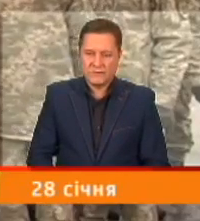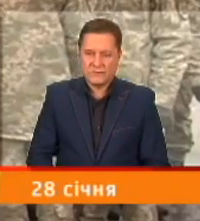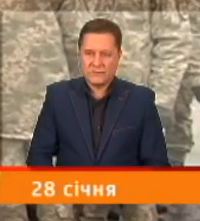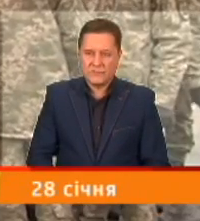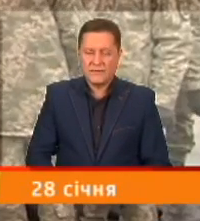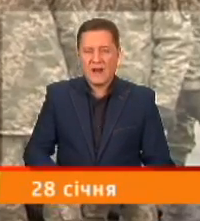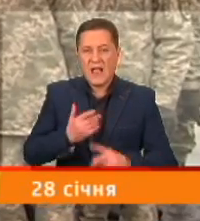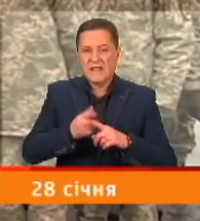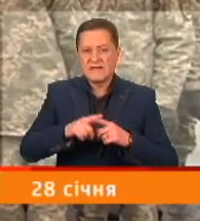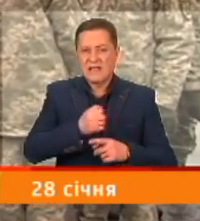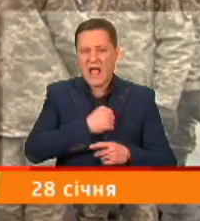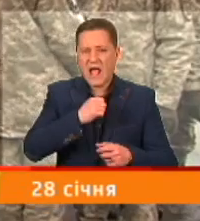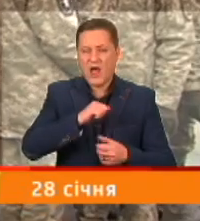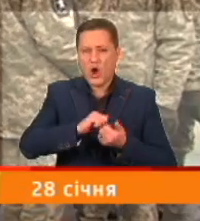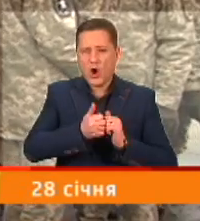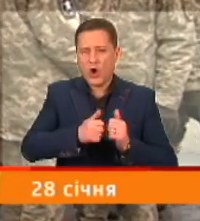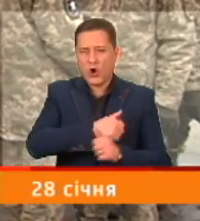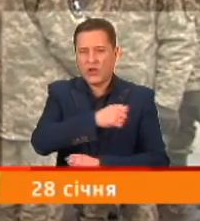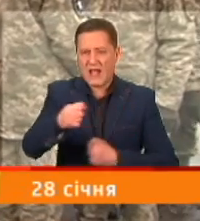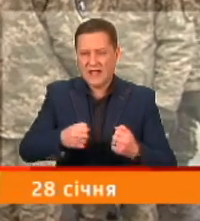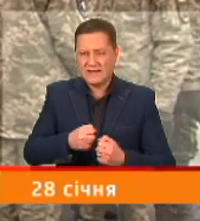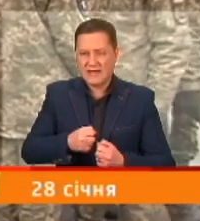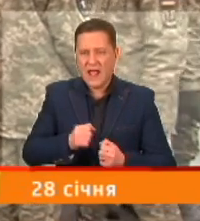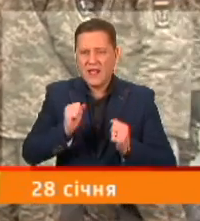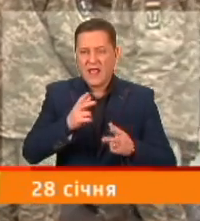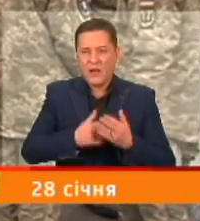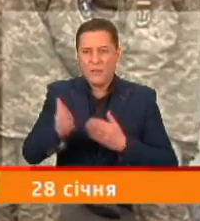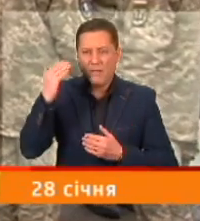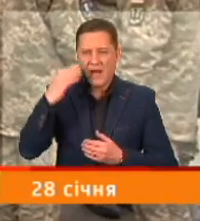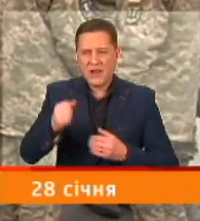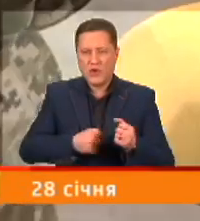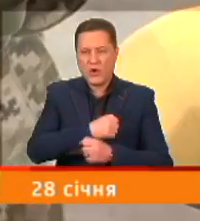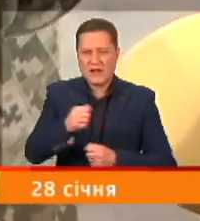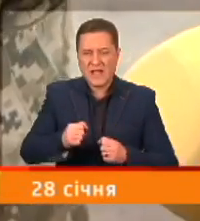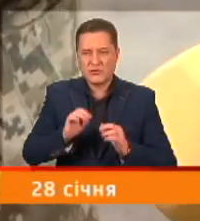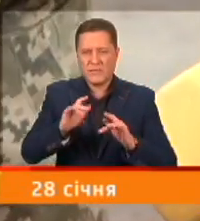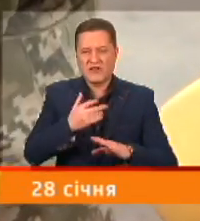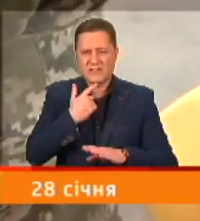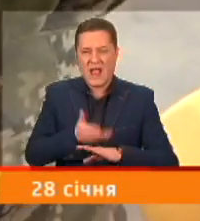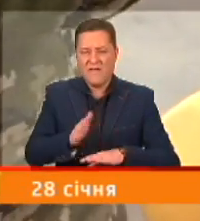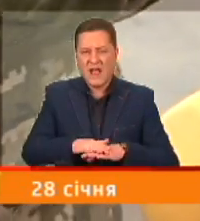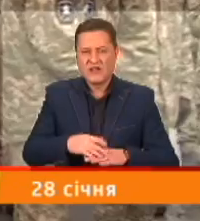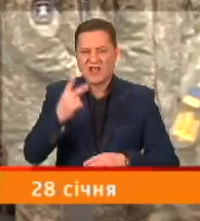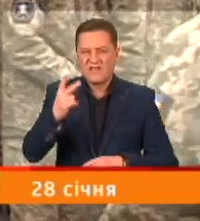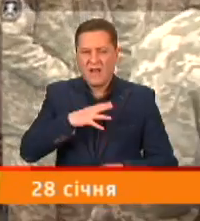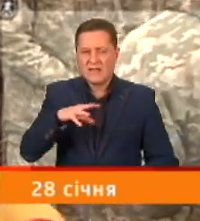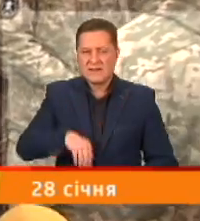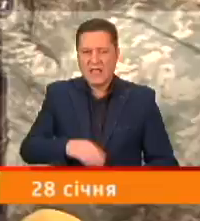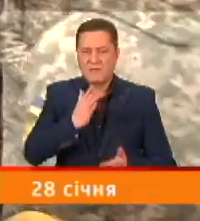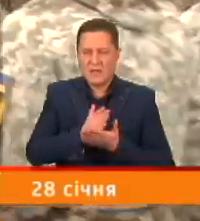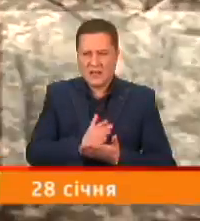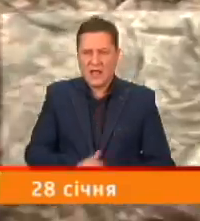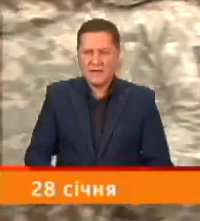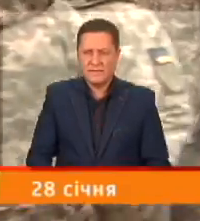Ця ротація прийшла, ну, якщо брати мою попередню ротацію, то пройшла вона дуже важко, тому що 2 загиблих. Це вже